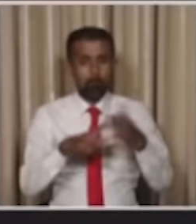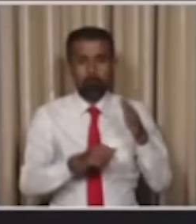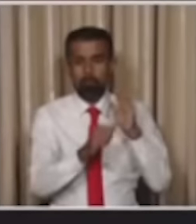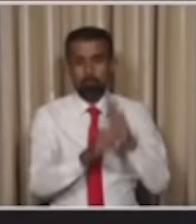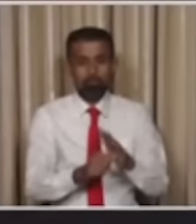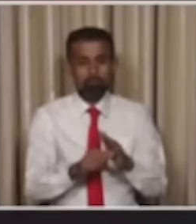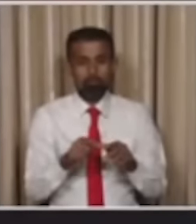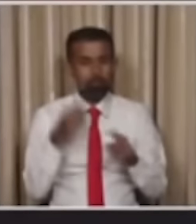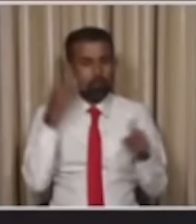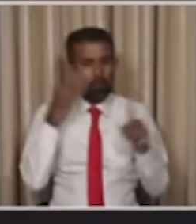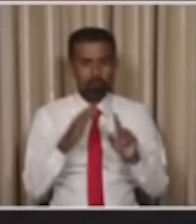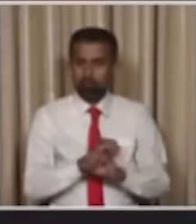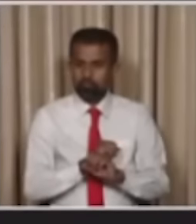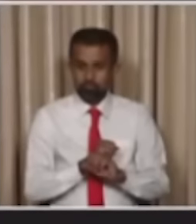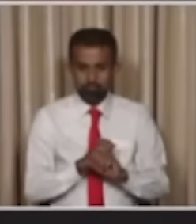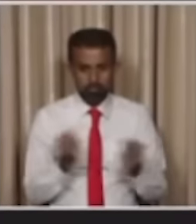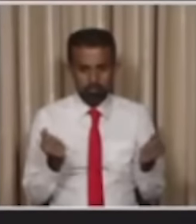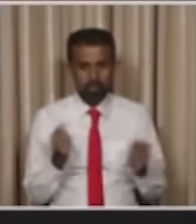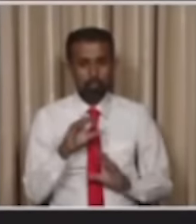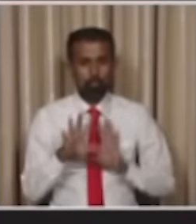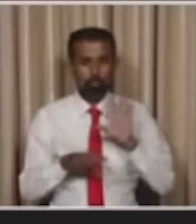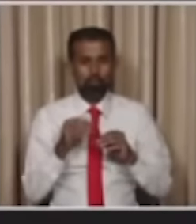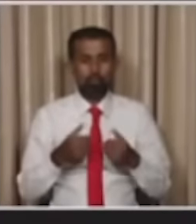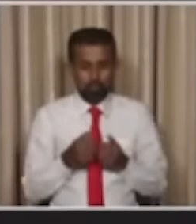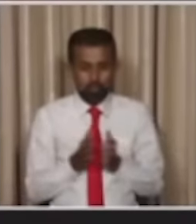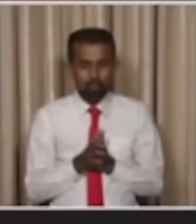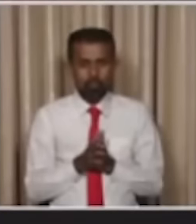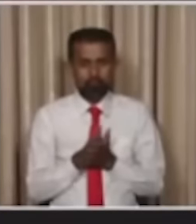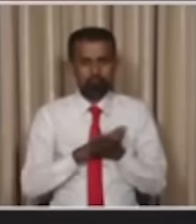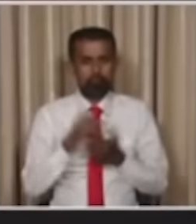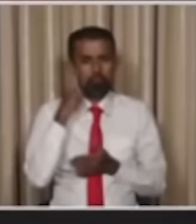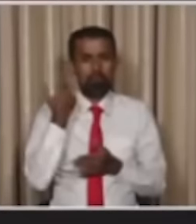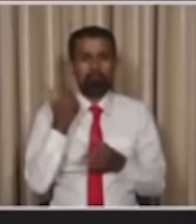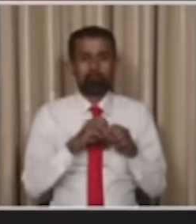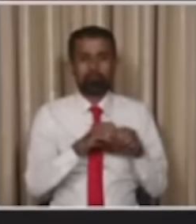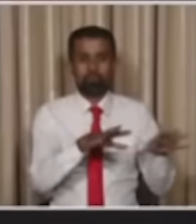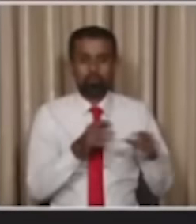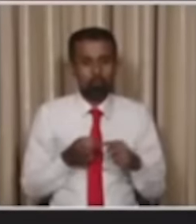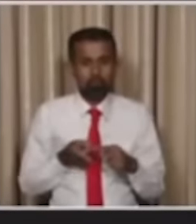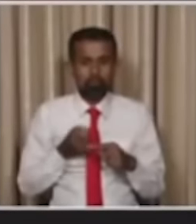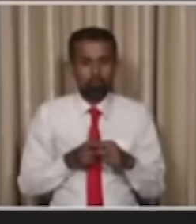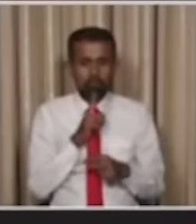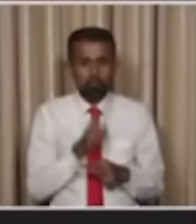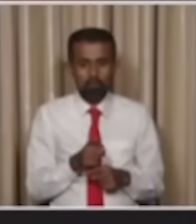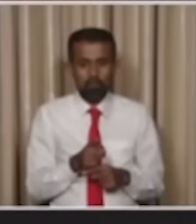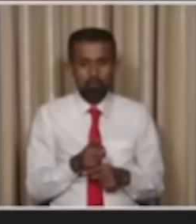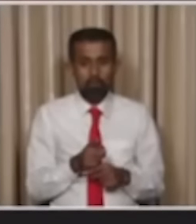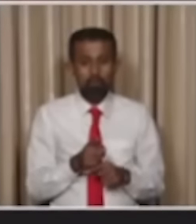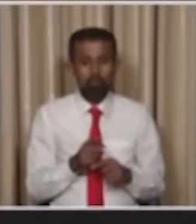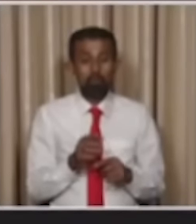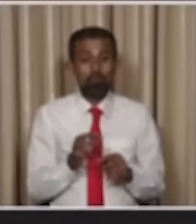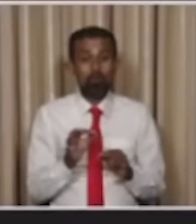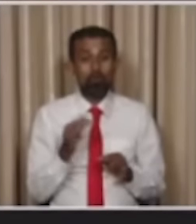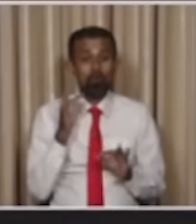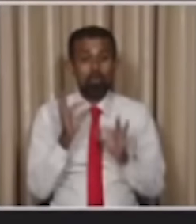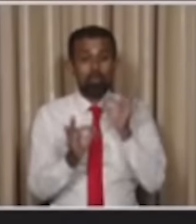කරන්න වගේ අරමුණක් නැහැ. ඒ කියන්නේ ඒ තොරතුර අපි අනවබෝධයෙන් ප්‍රචාරය කරනවා. ඒ කියන්නේ උදාහරණයකට කිව්වොත්, ජනකතා උදාහරණයකින්